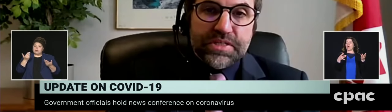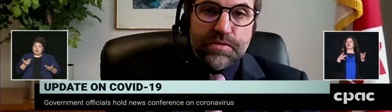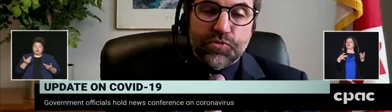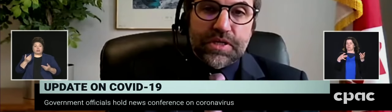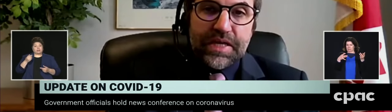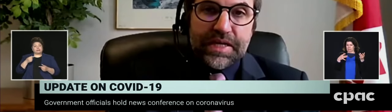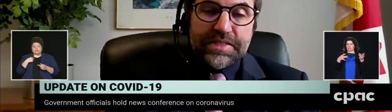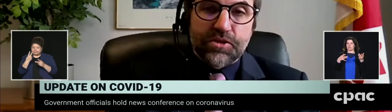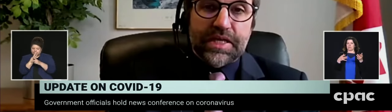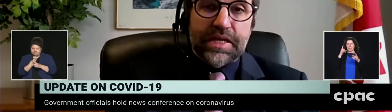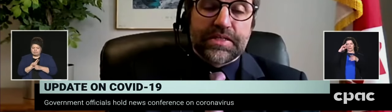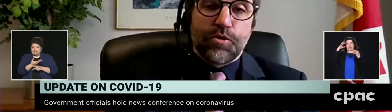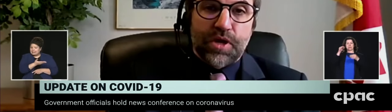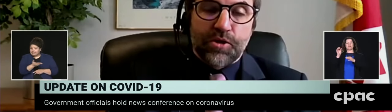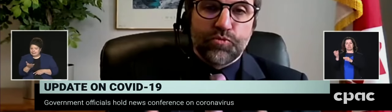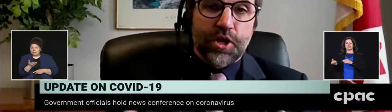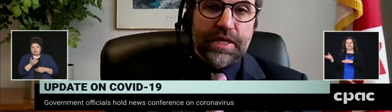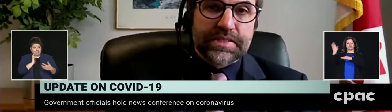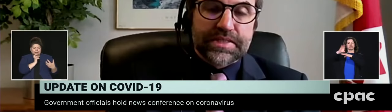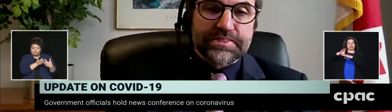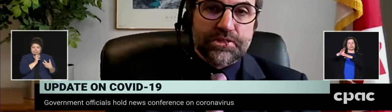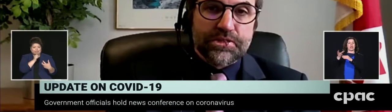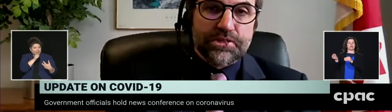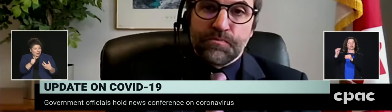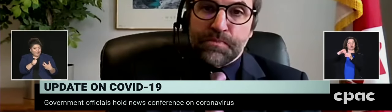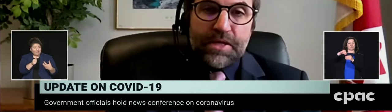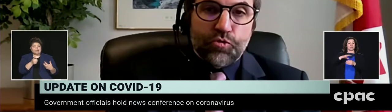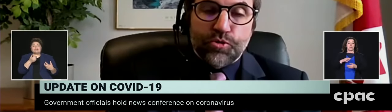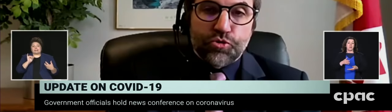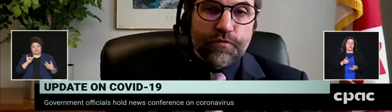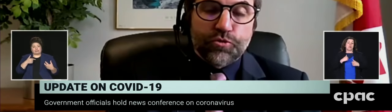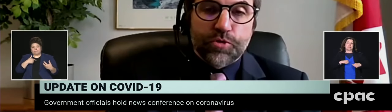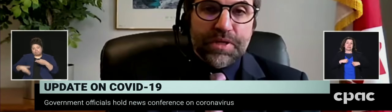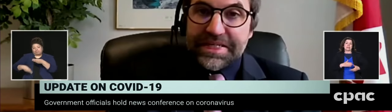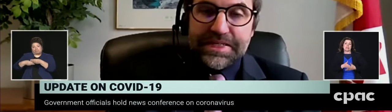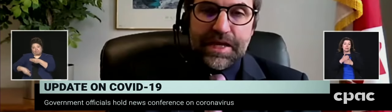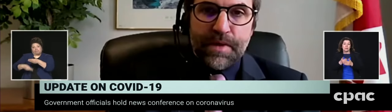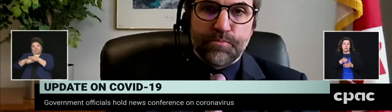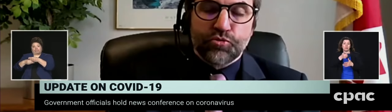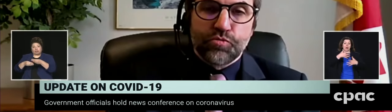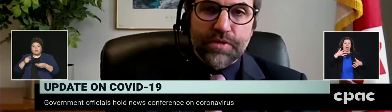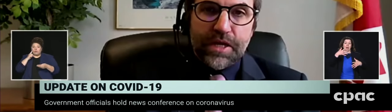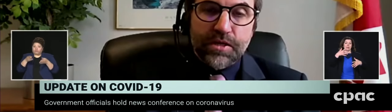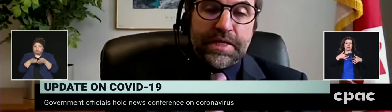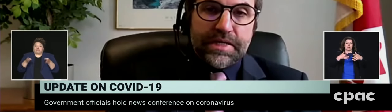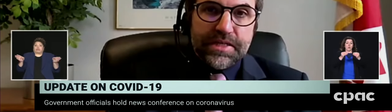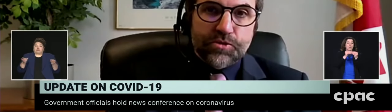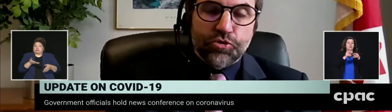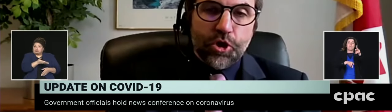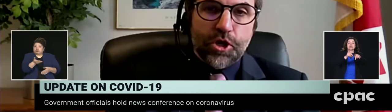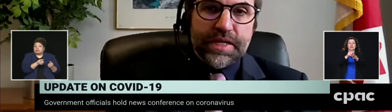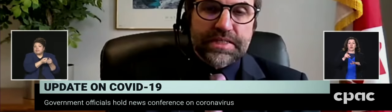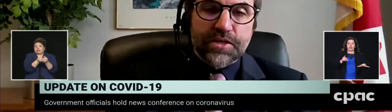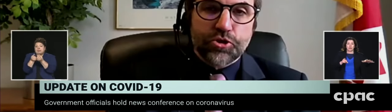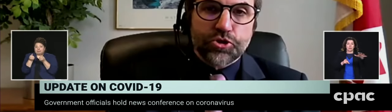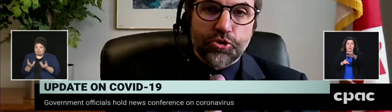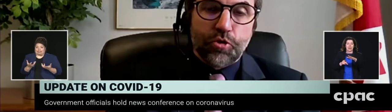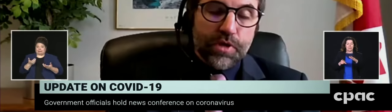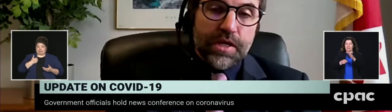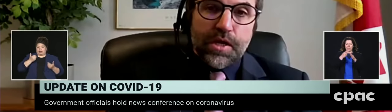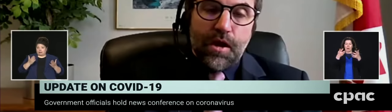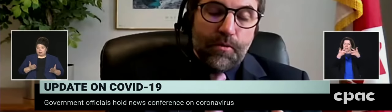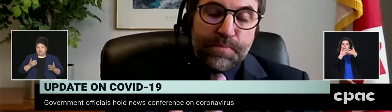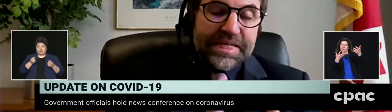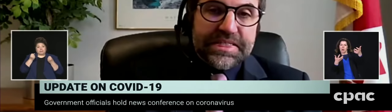nombre possible de Canadiens et de Canadiennes et le plus grand nombre d'organisations, mais que nos mesures ne fonctionnent pas nécessairement pour tout le monde. Alors, c'est une reconnaissance de ça.